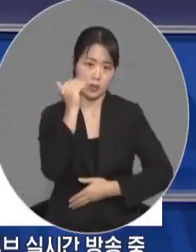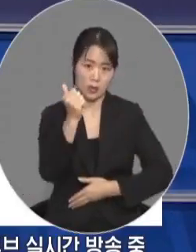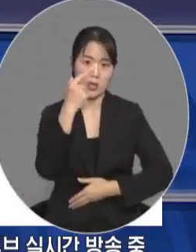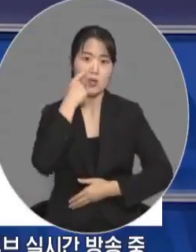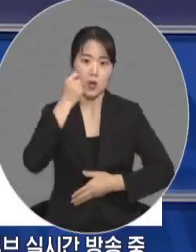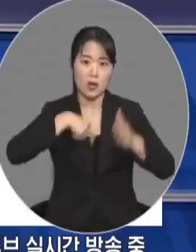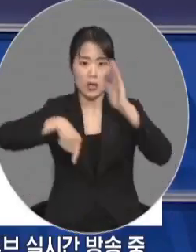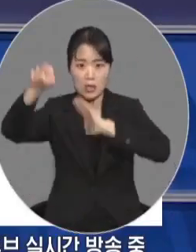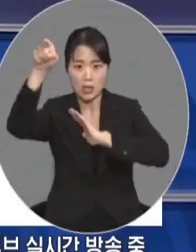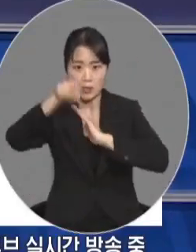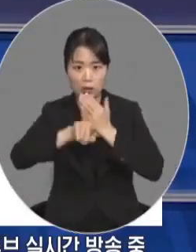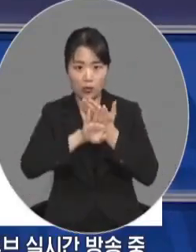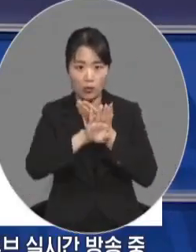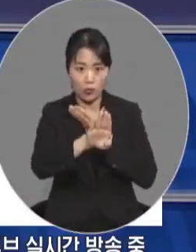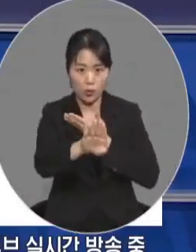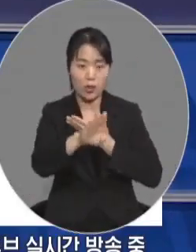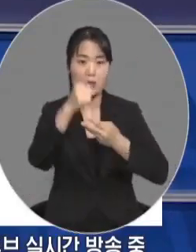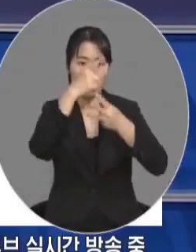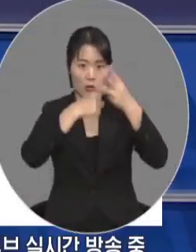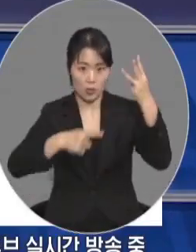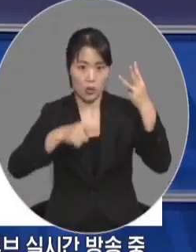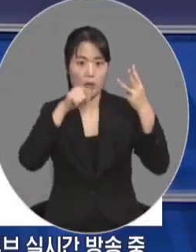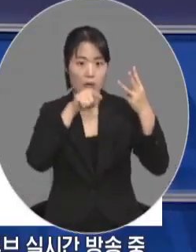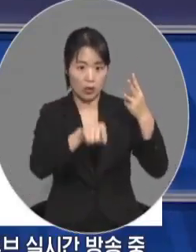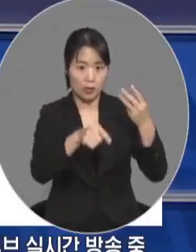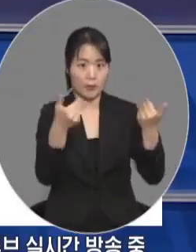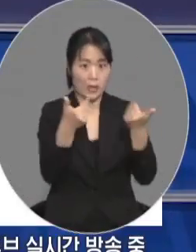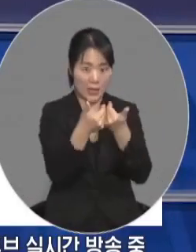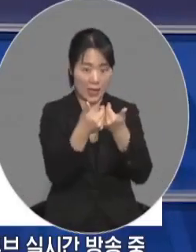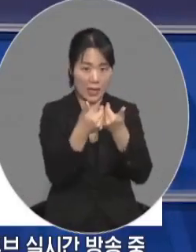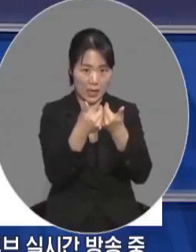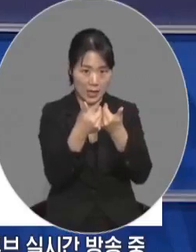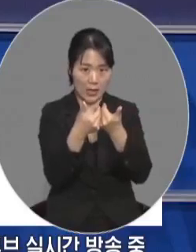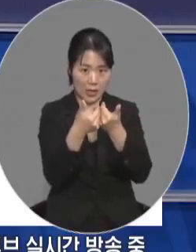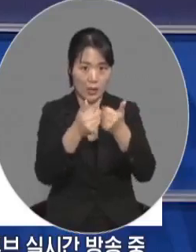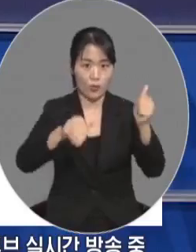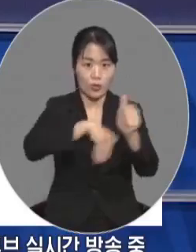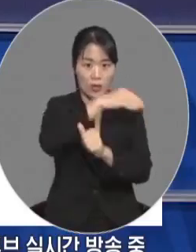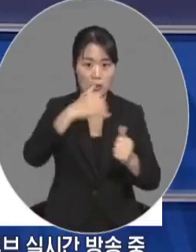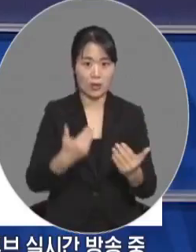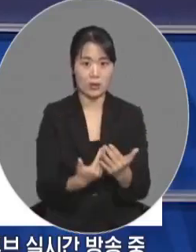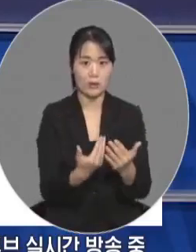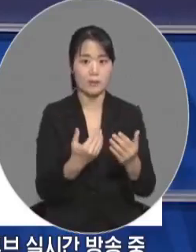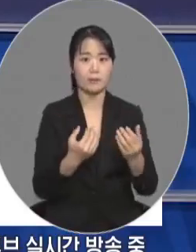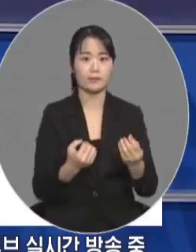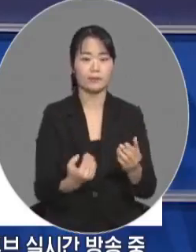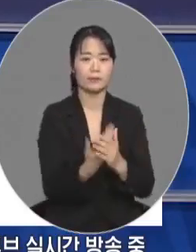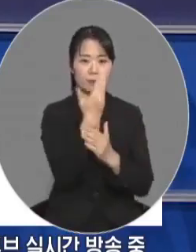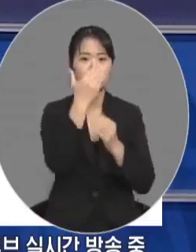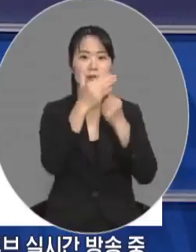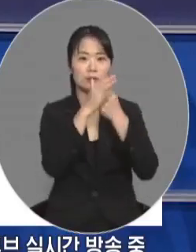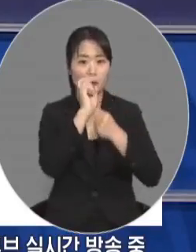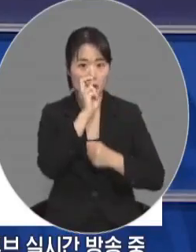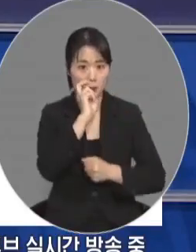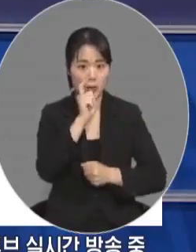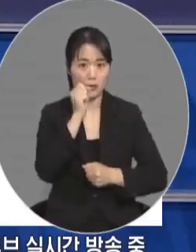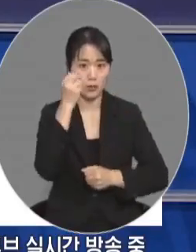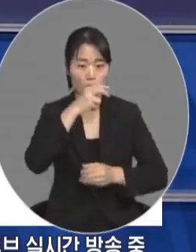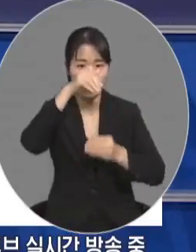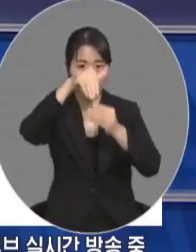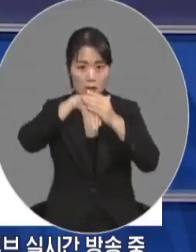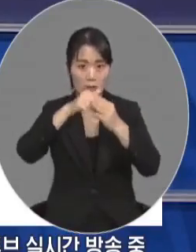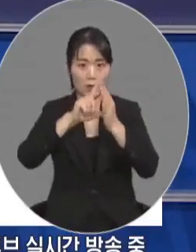이 반윤석열 바람이 불기 시작했다고 이게 선거에 영향을 미쳤다고 보고 있고요. 또 투표율도 주목을 해봐야